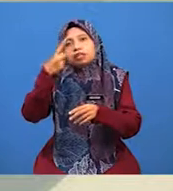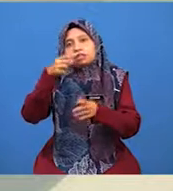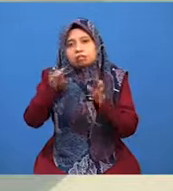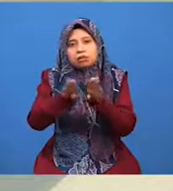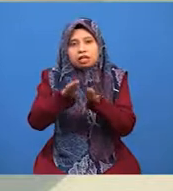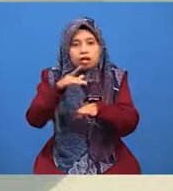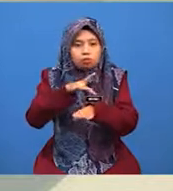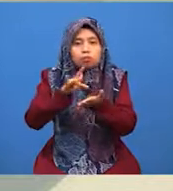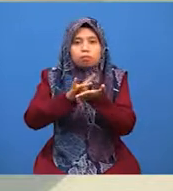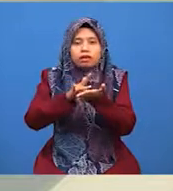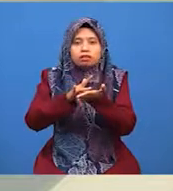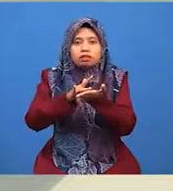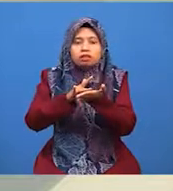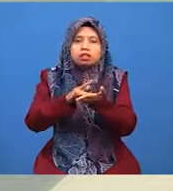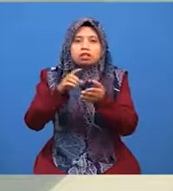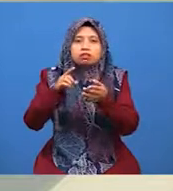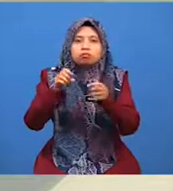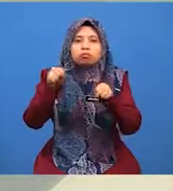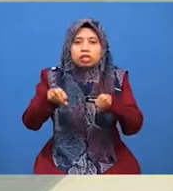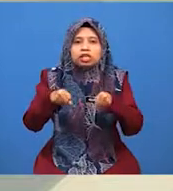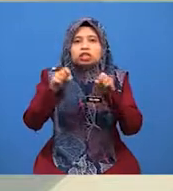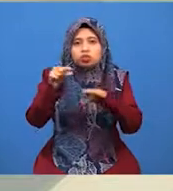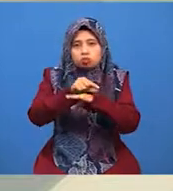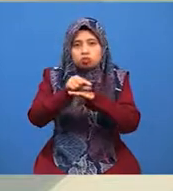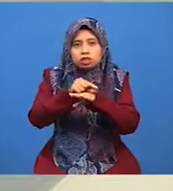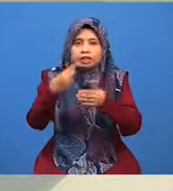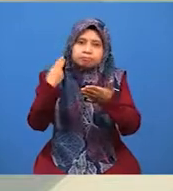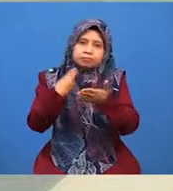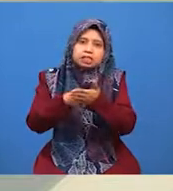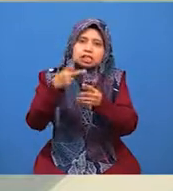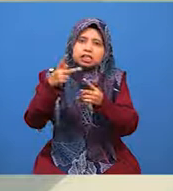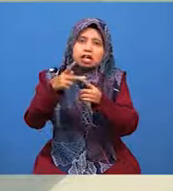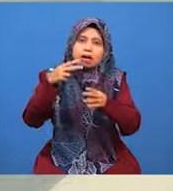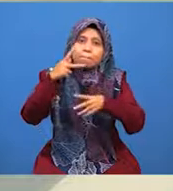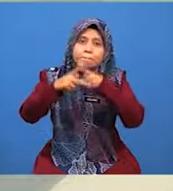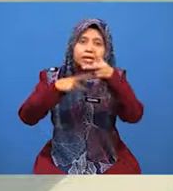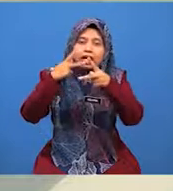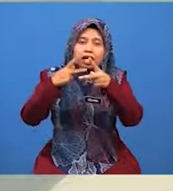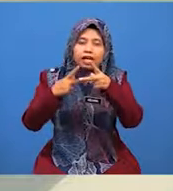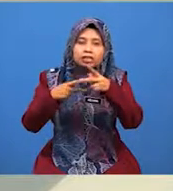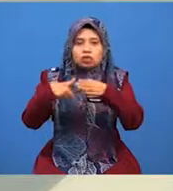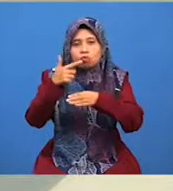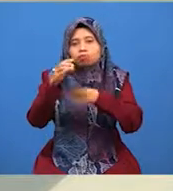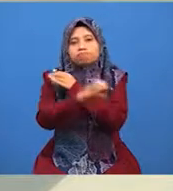dan diperakukan keberkesanannya hingga peringkat antarabangsa.